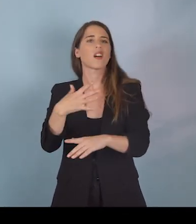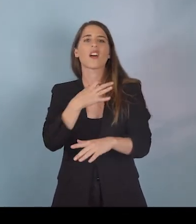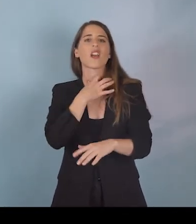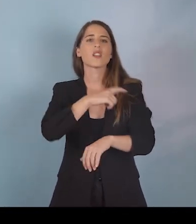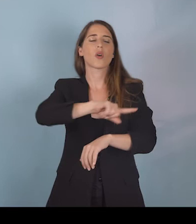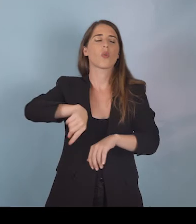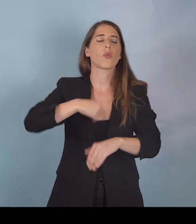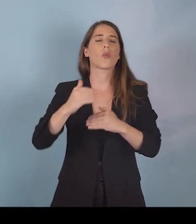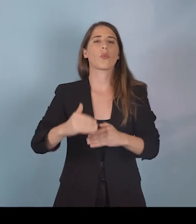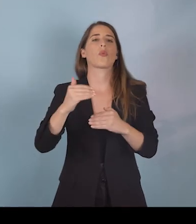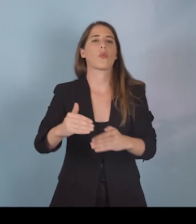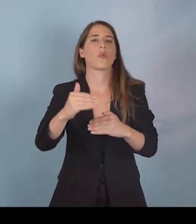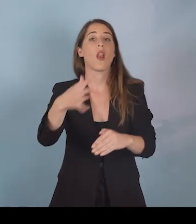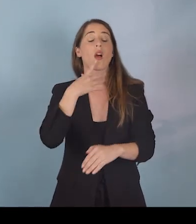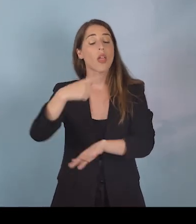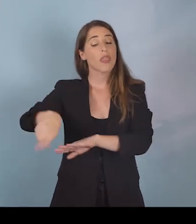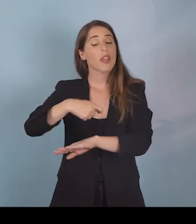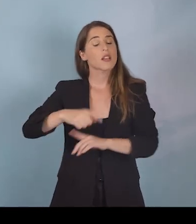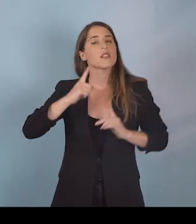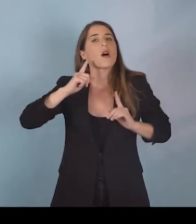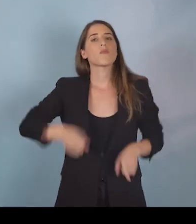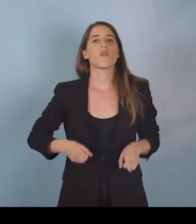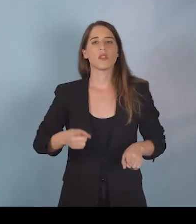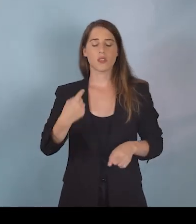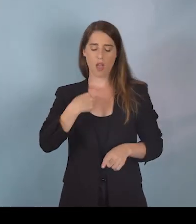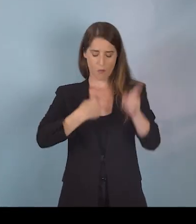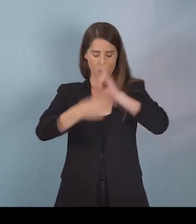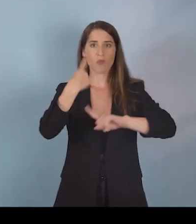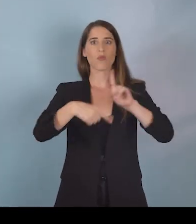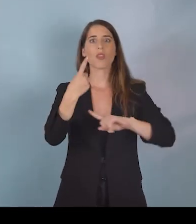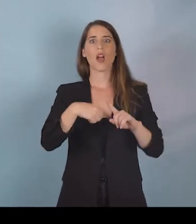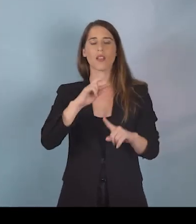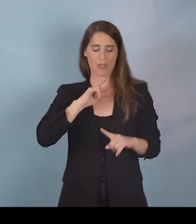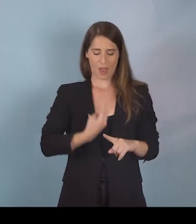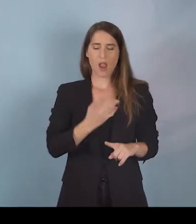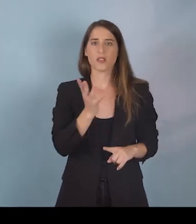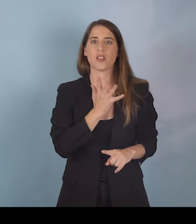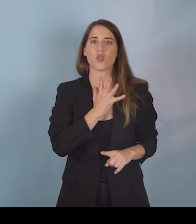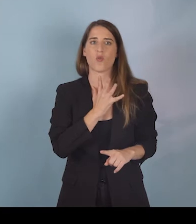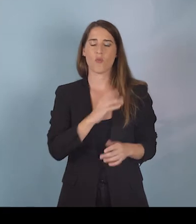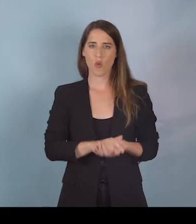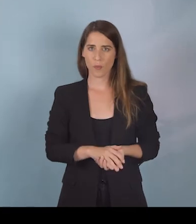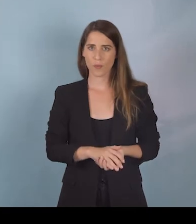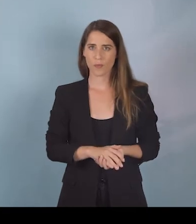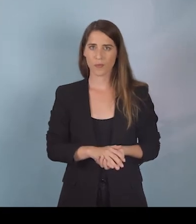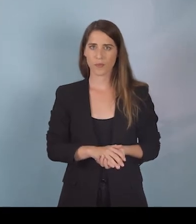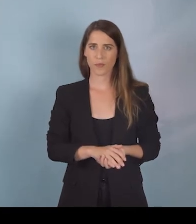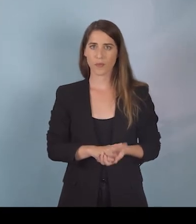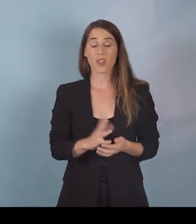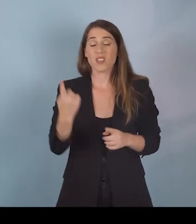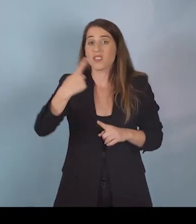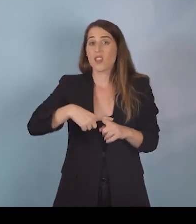ούτε προσβάσιμη σε όλους, καθώς παραμένει δικαστική, άρα χρονοβόρα και όχι βάσει τον αυτοπροσδιορισμό, αφού ο